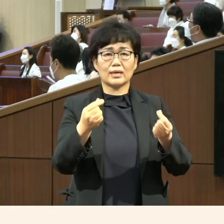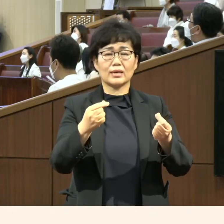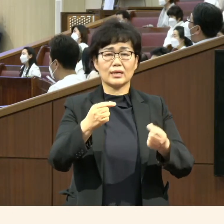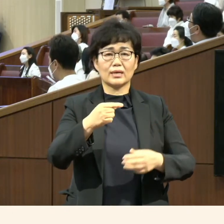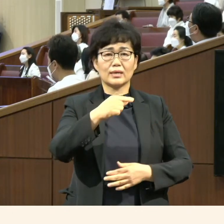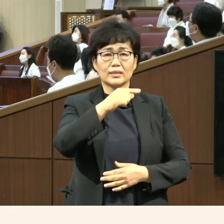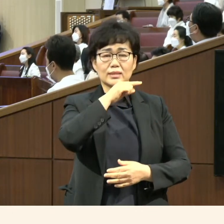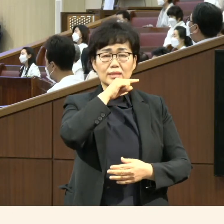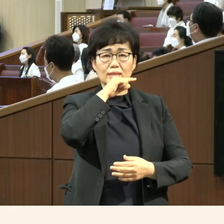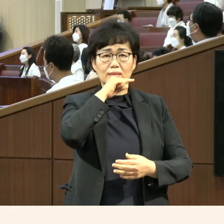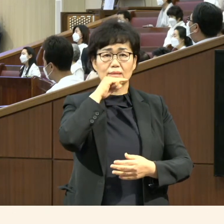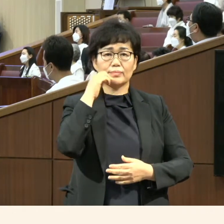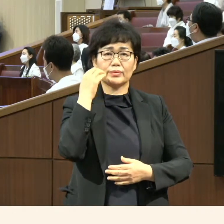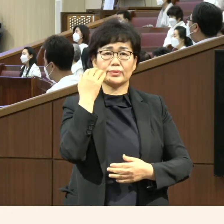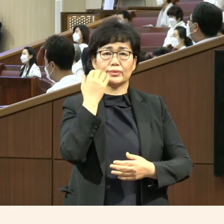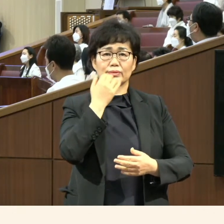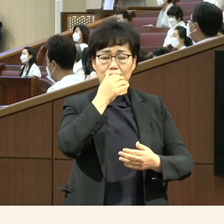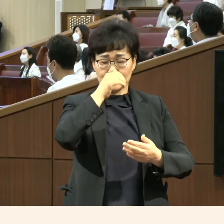같이